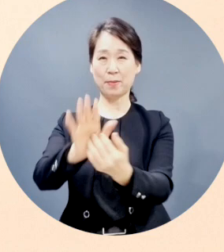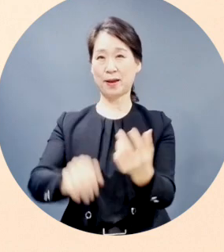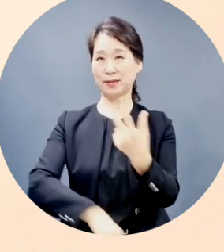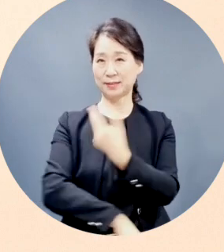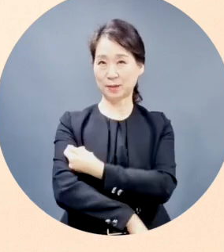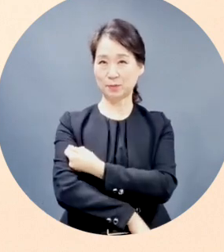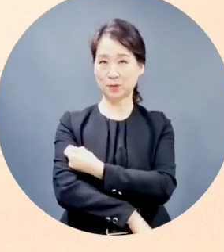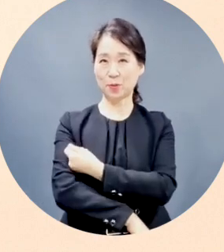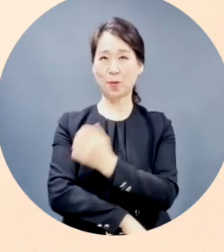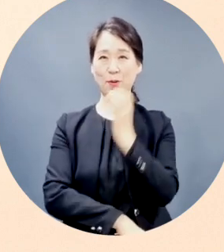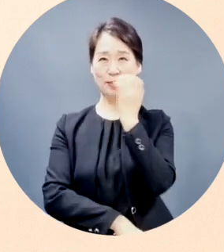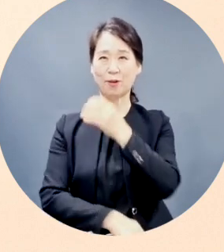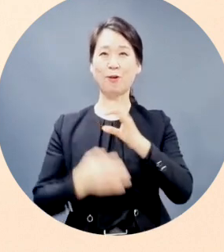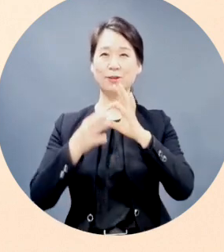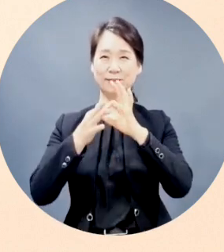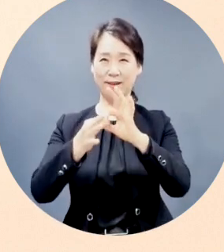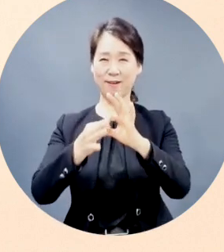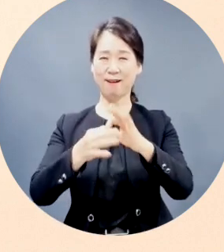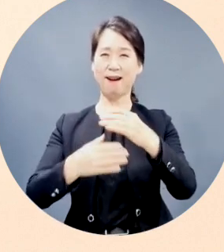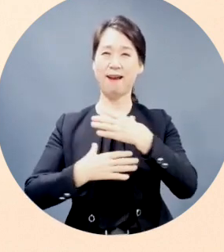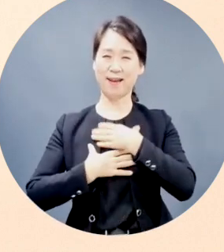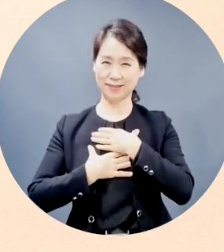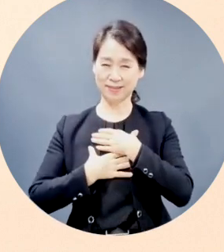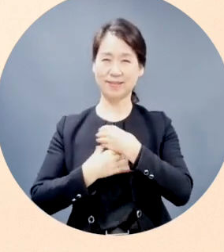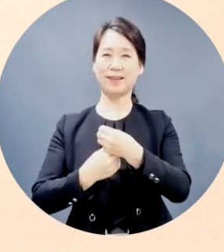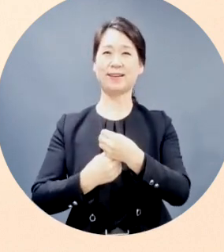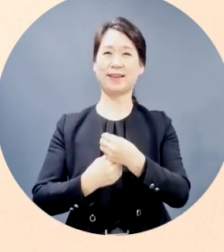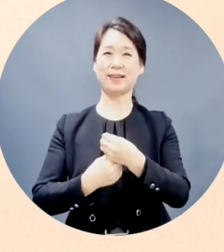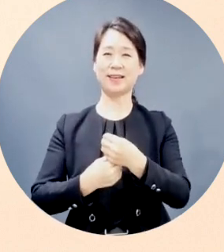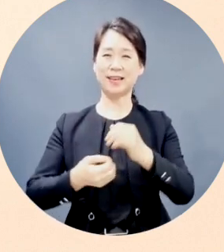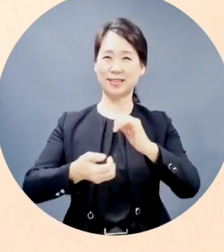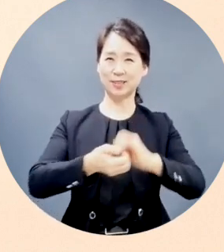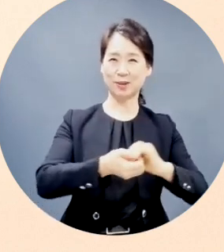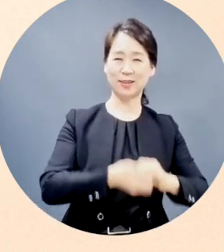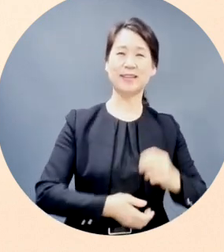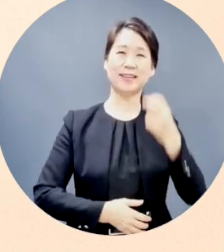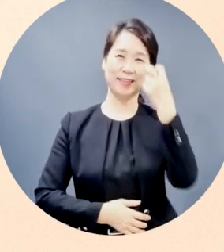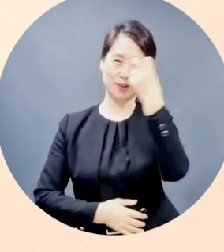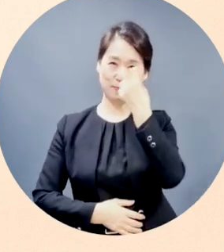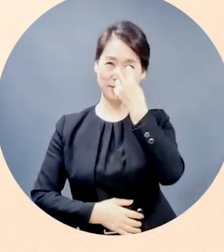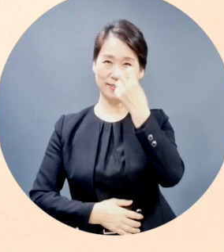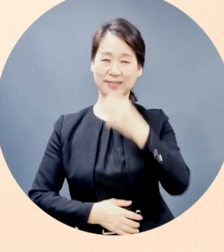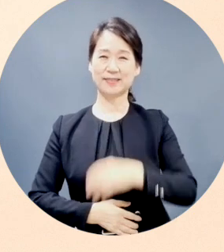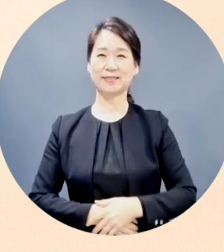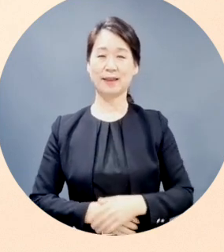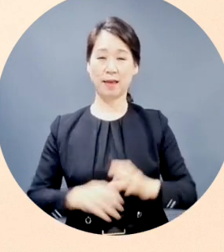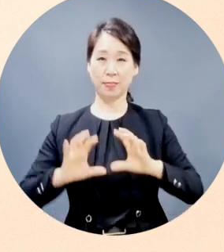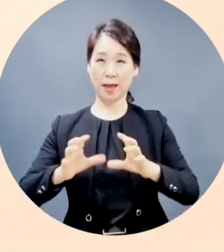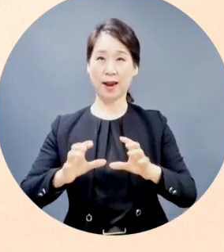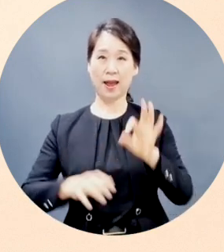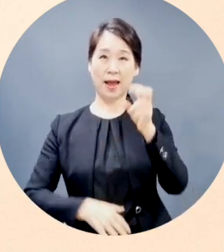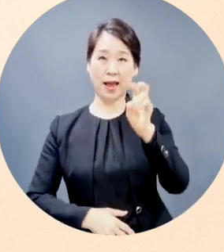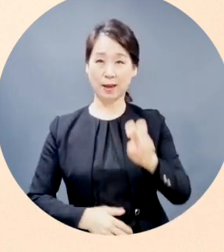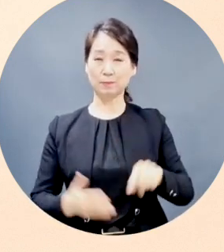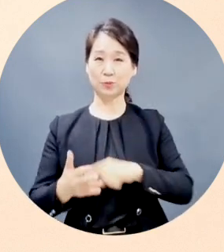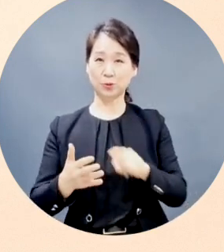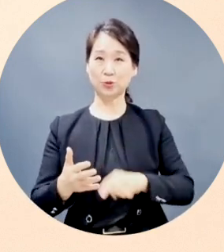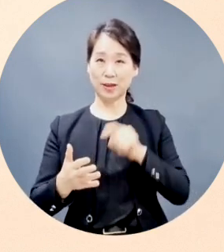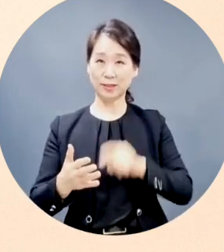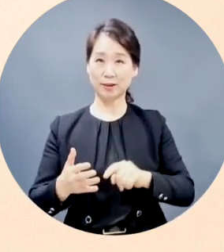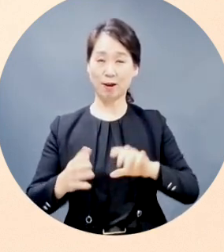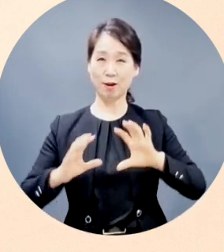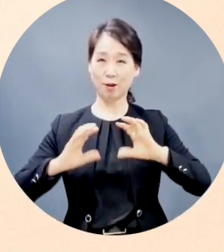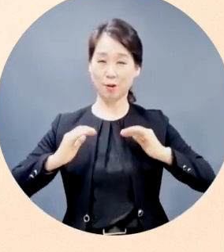성생활하기, 암 조기 검진 지침에 따라 빠짐없이 검진 받기가 있습니다. 국가 암검진 중 유방암